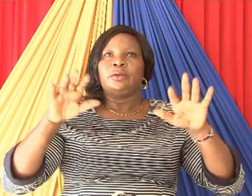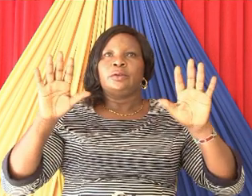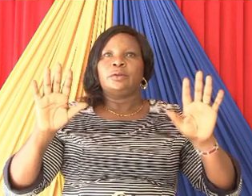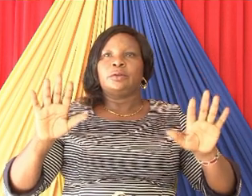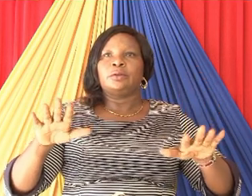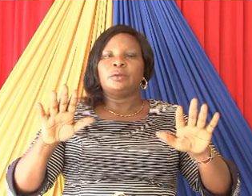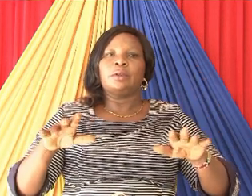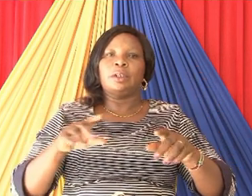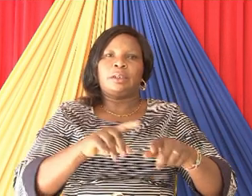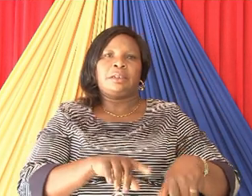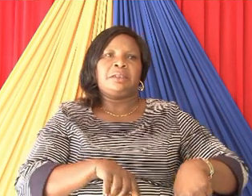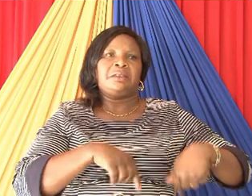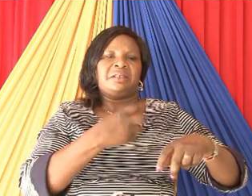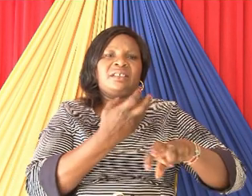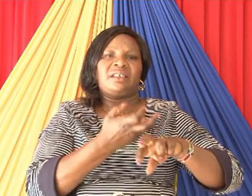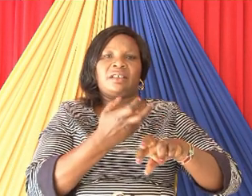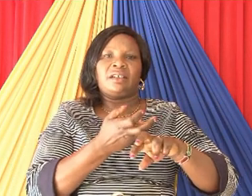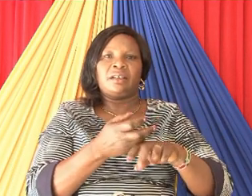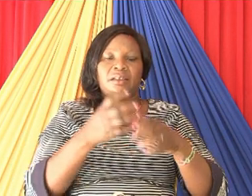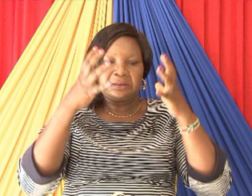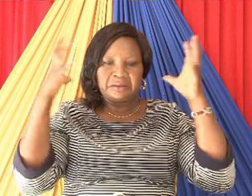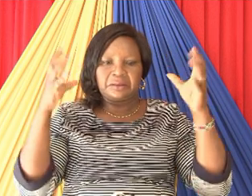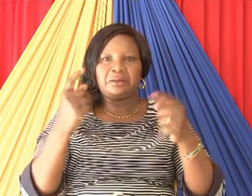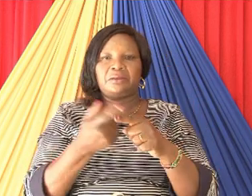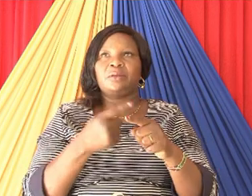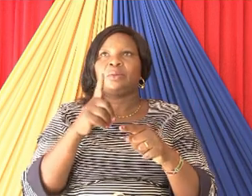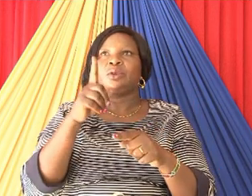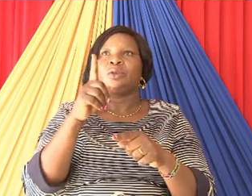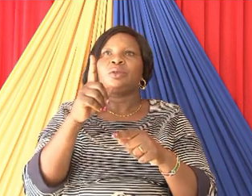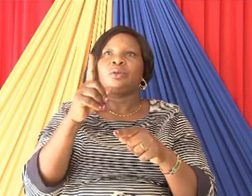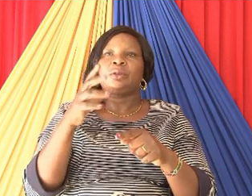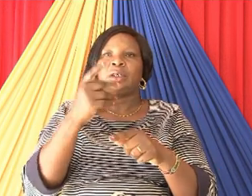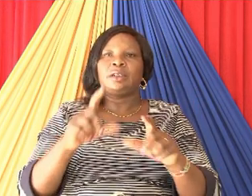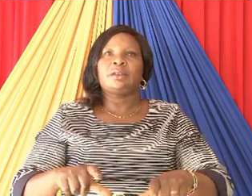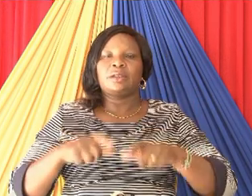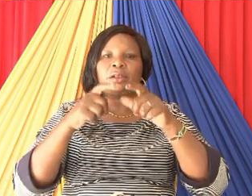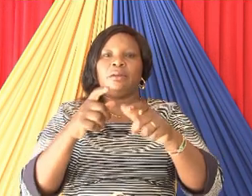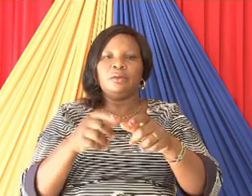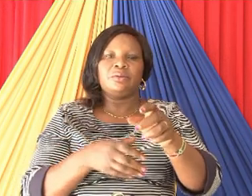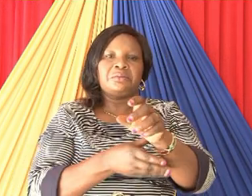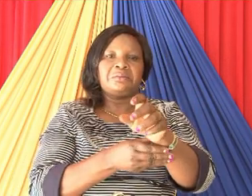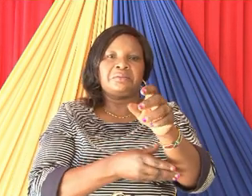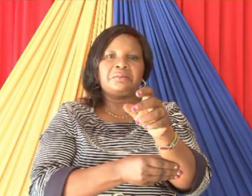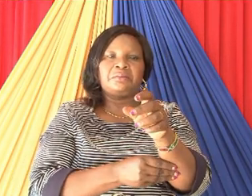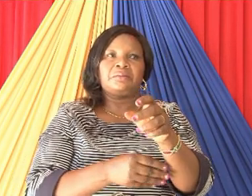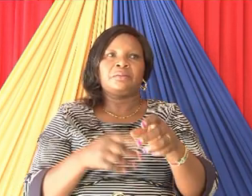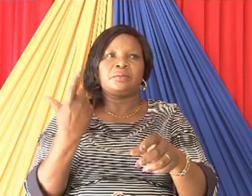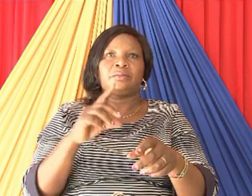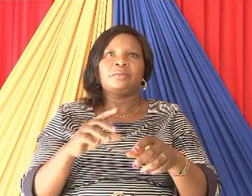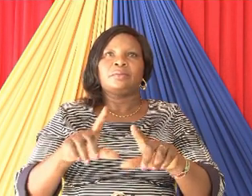uliomo ndani ya mili yenu, nami nitawapa moyo wa nyama. Wacheni